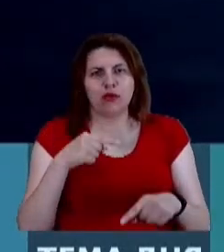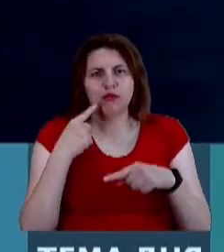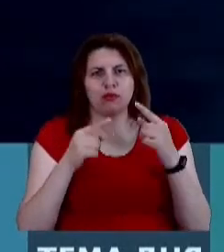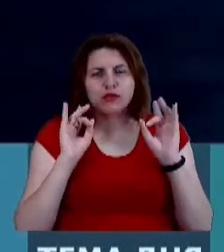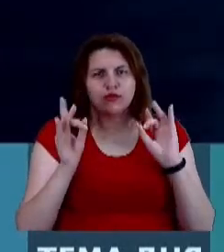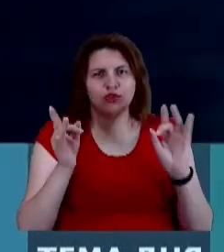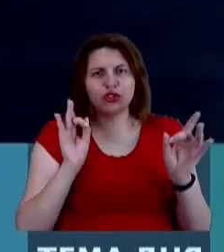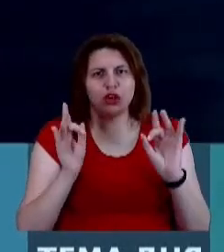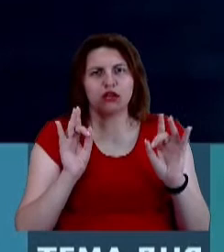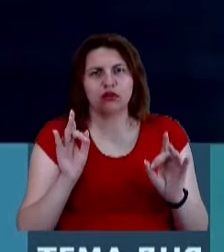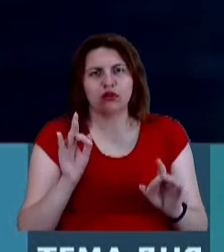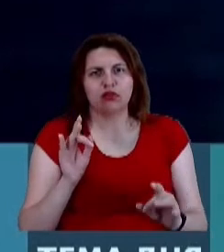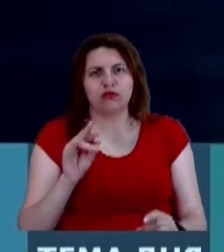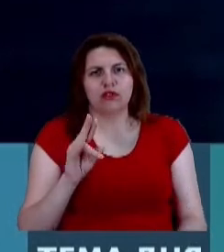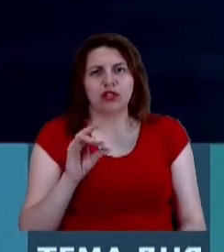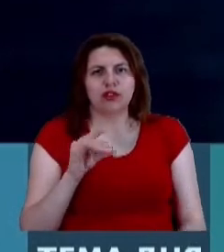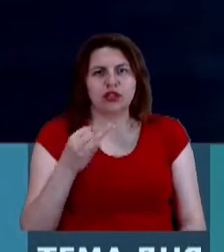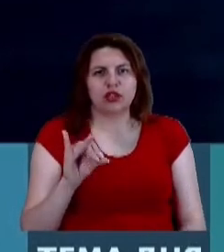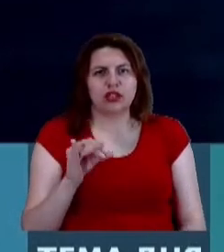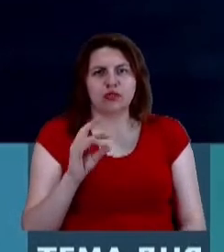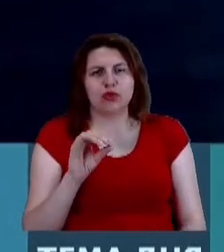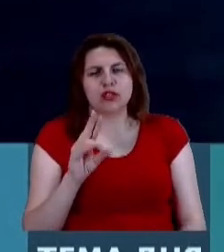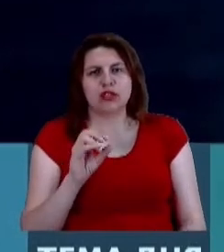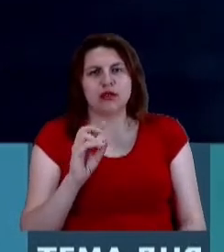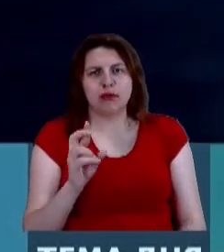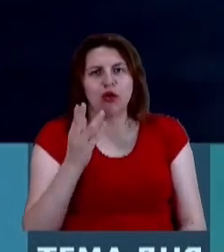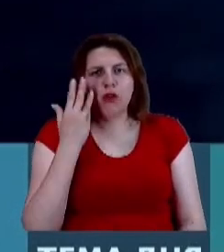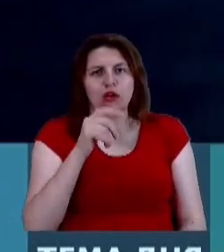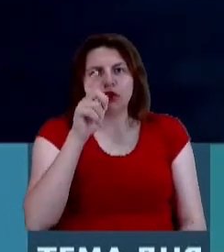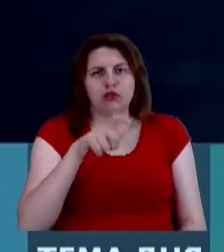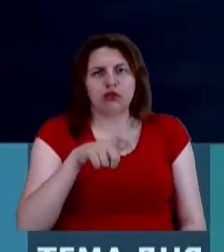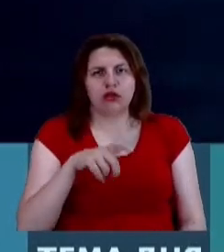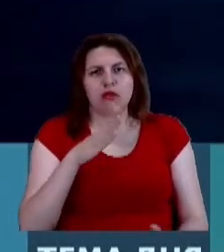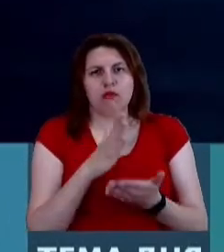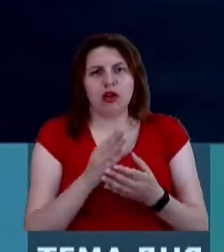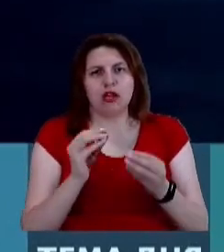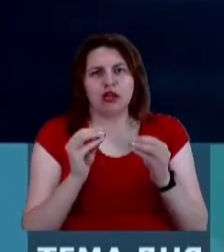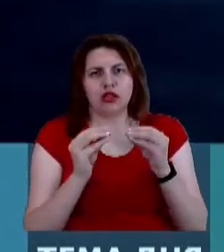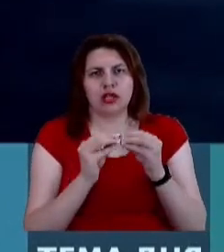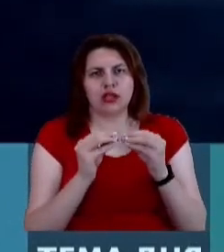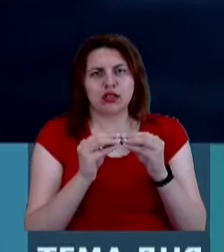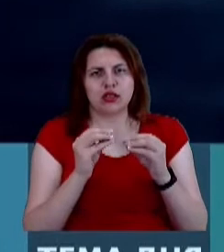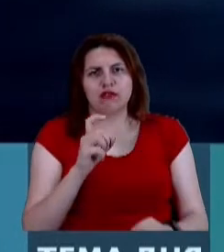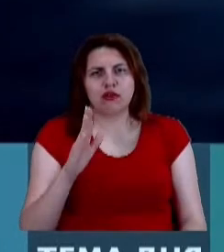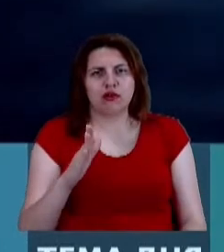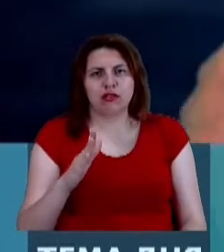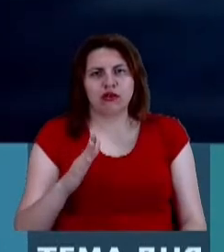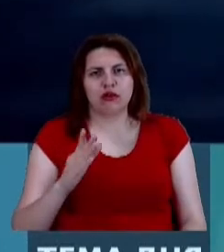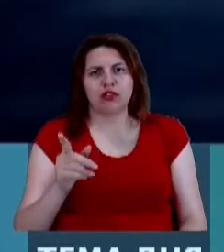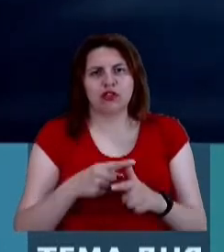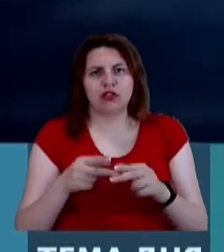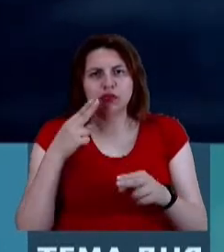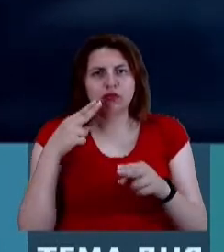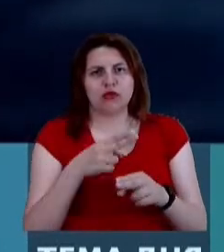в легітимний спосіб, коли людина мала свої 10 хвилин законні для того, щоб висловити точку, чи її перебили там на другій